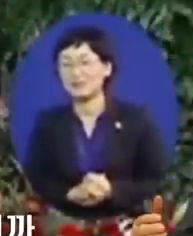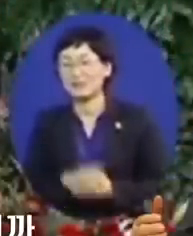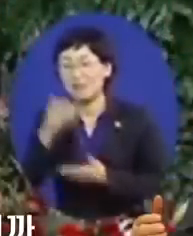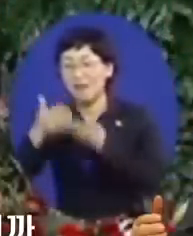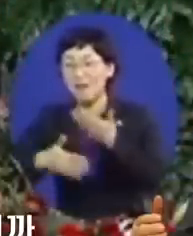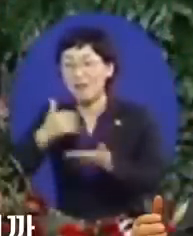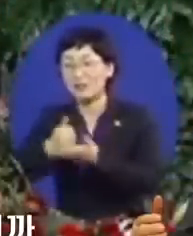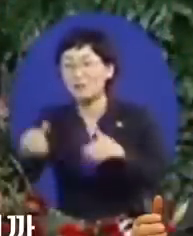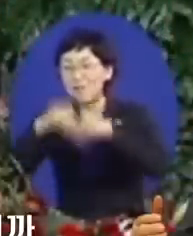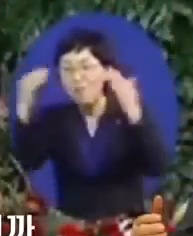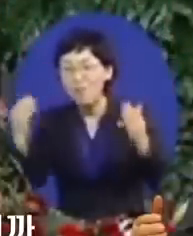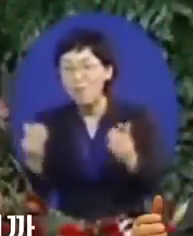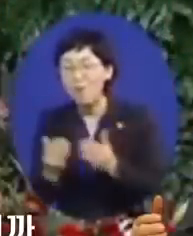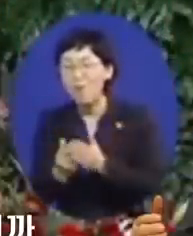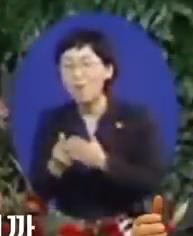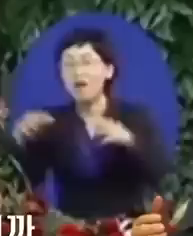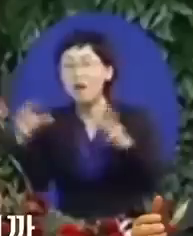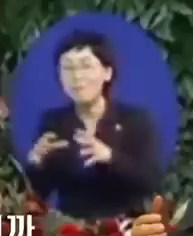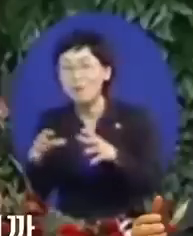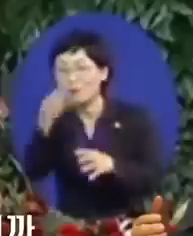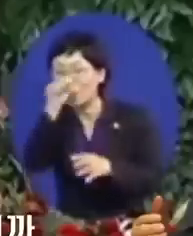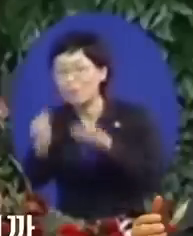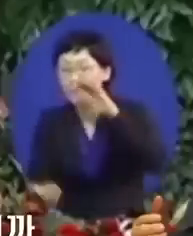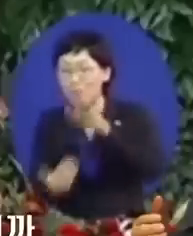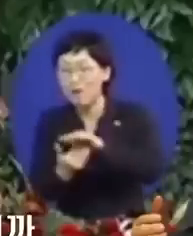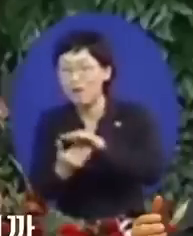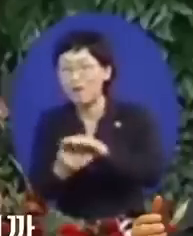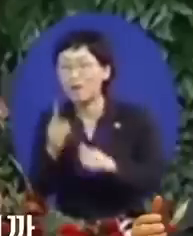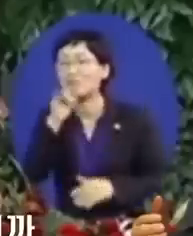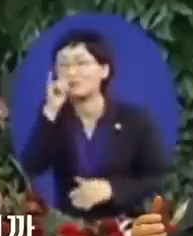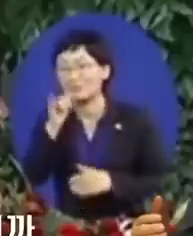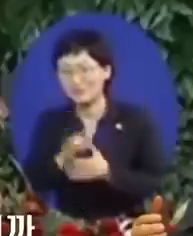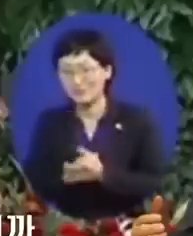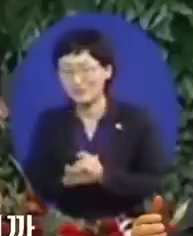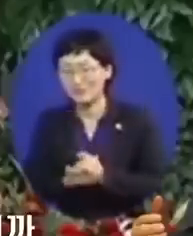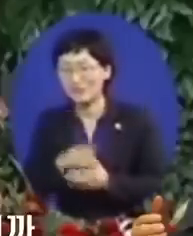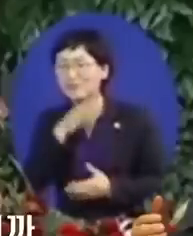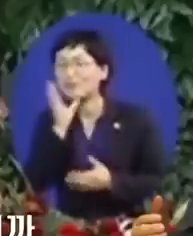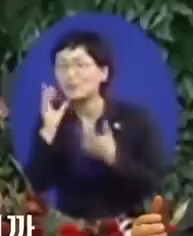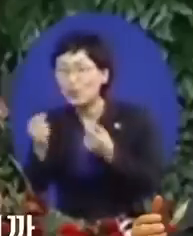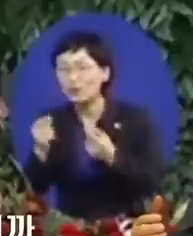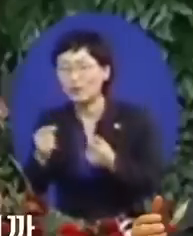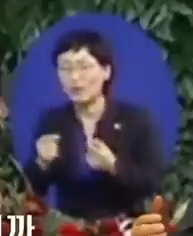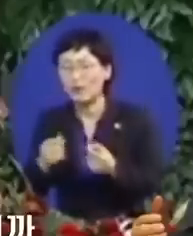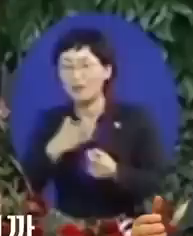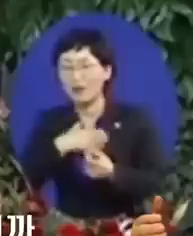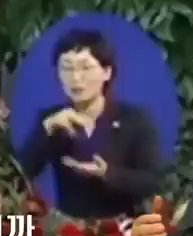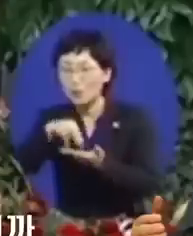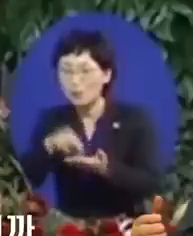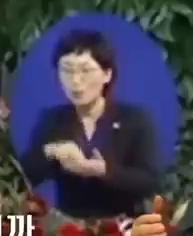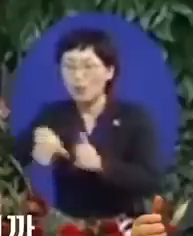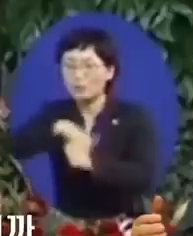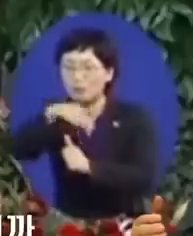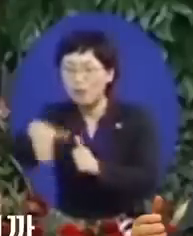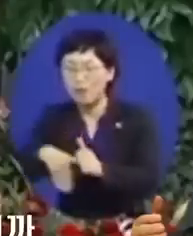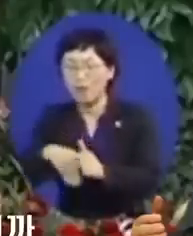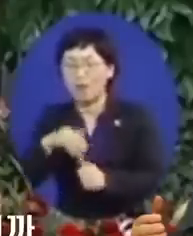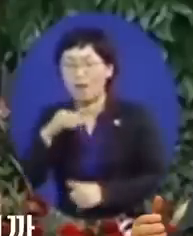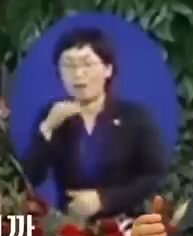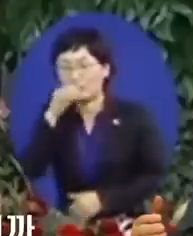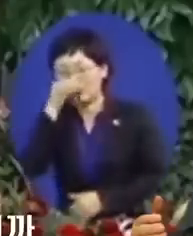하나님은 모든 것을 합동하여 선을 이룬다고, 늙어지는 것도 선을 이루는 것입니다. 나의 형편과 상황이 아무리